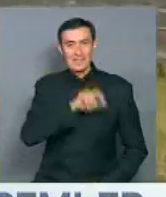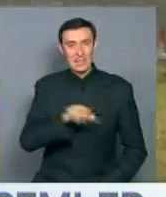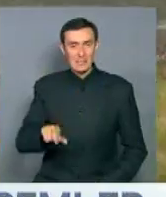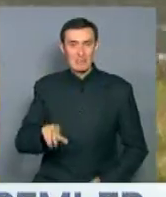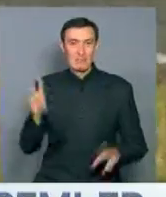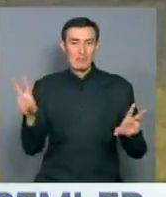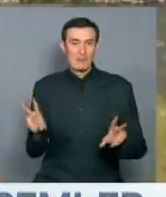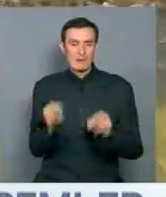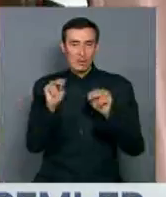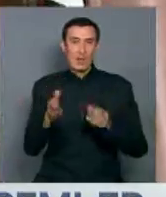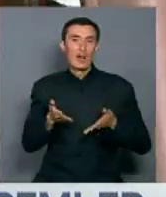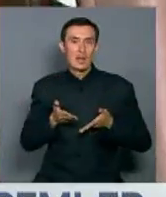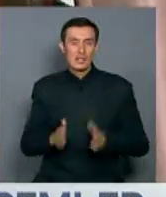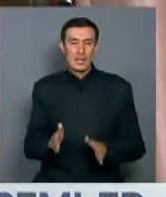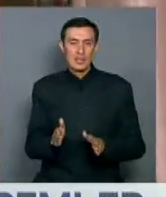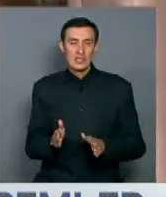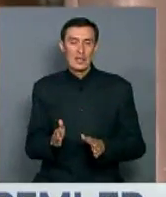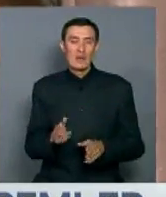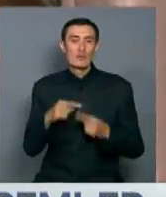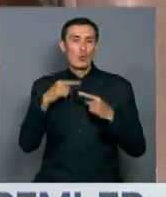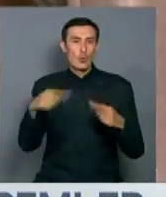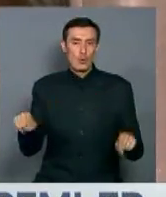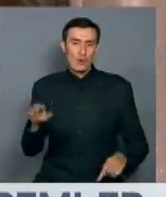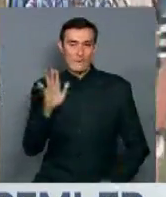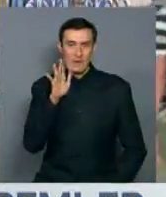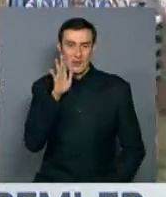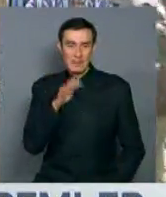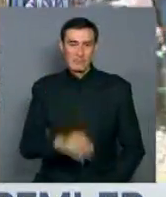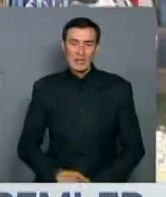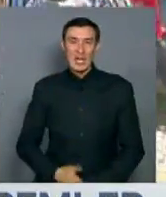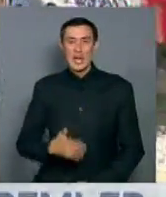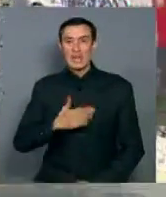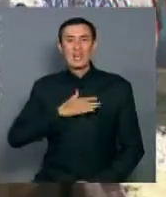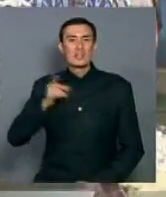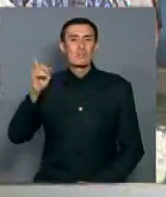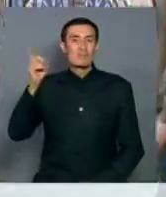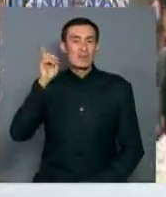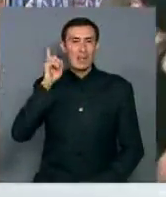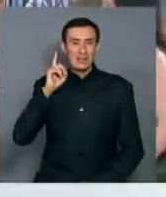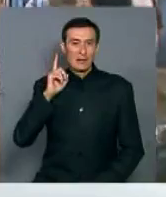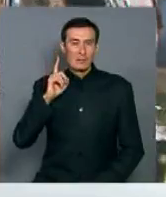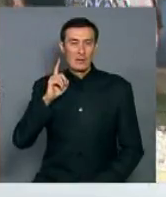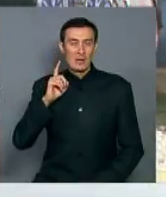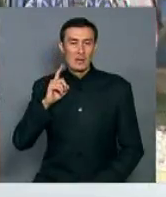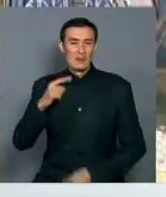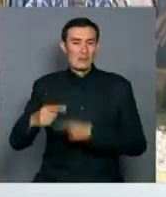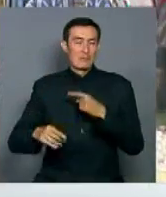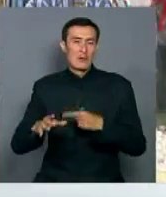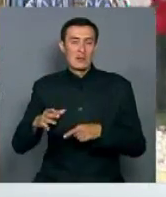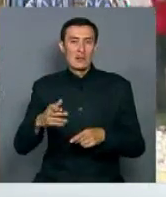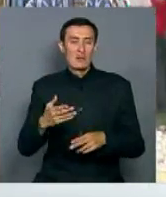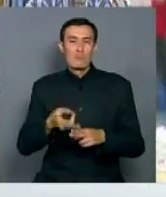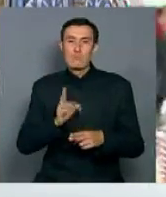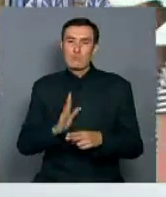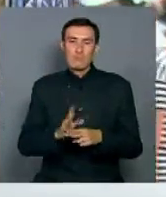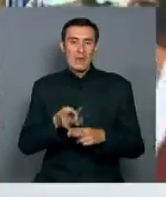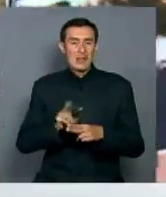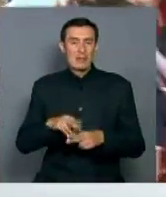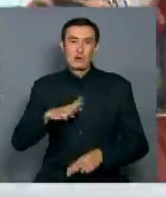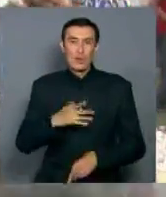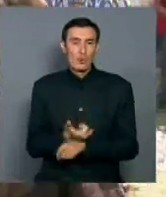повезло. Они родились совсем в другое время. Нашим предкам не было легко. Это было очень